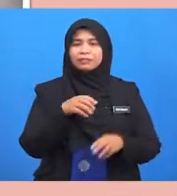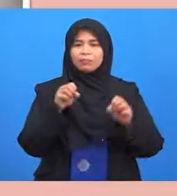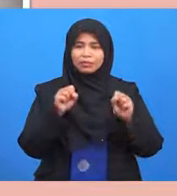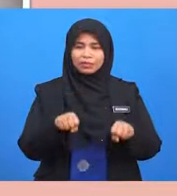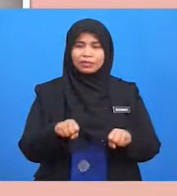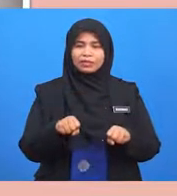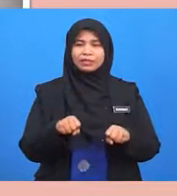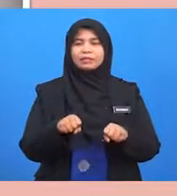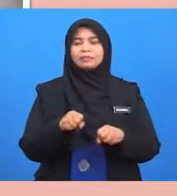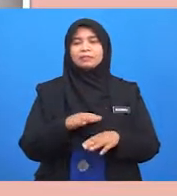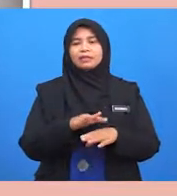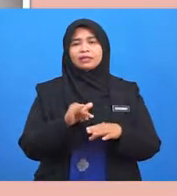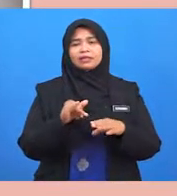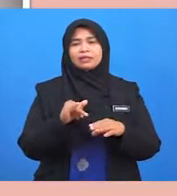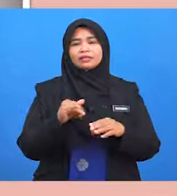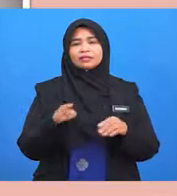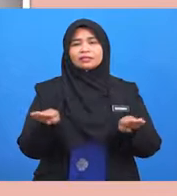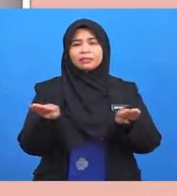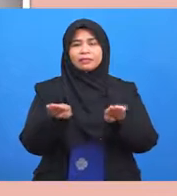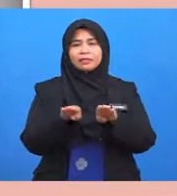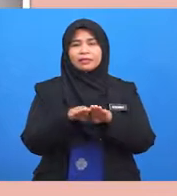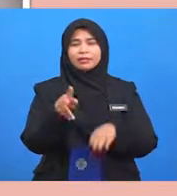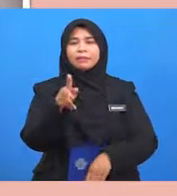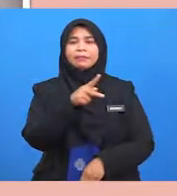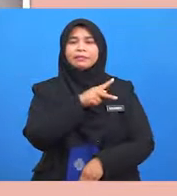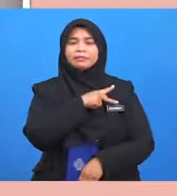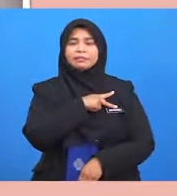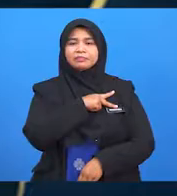boleh gelarkan mereka sebagai pemimpin.